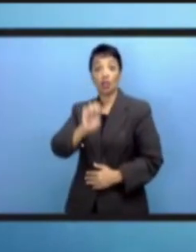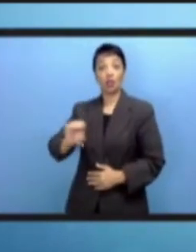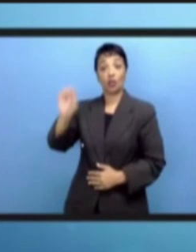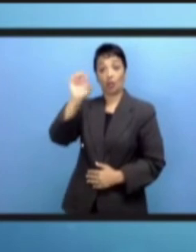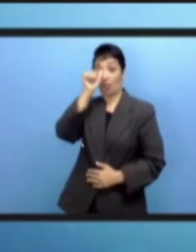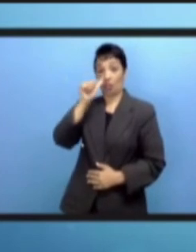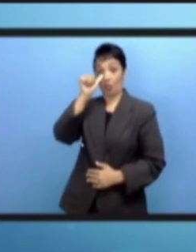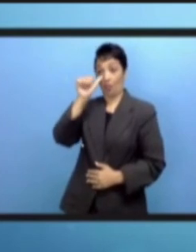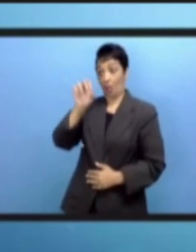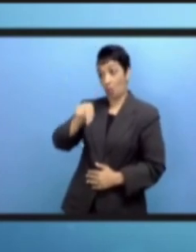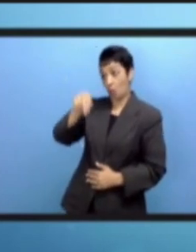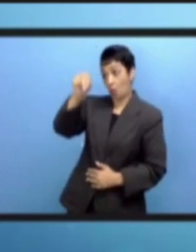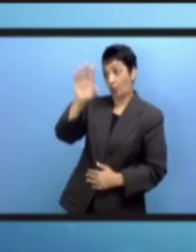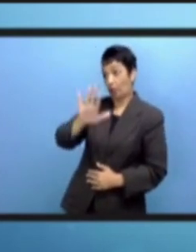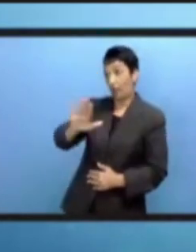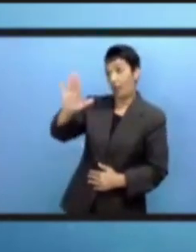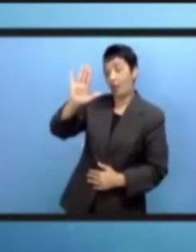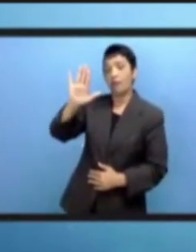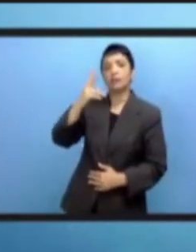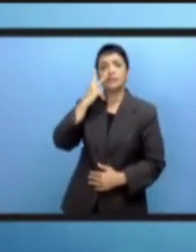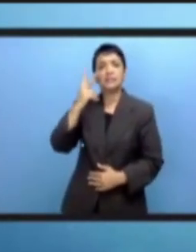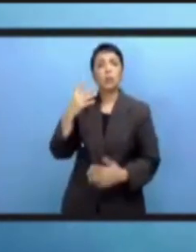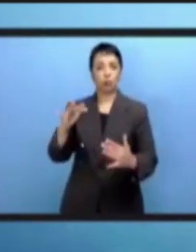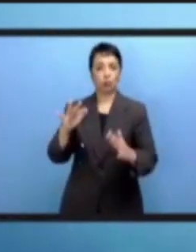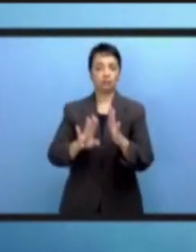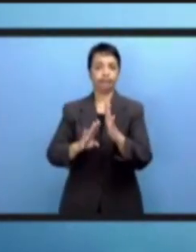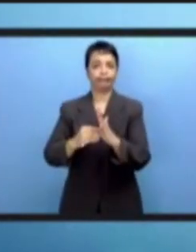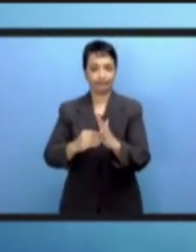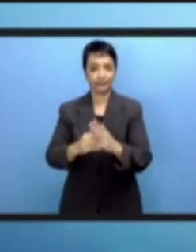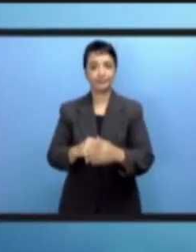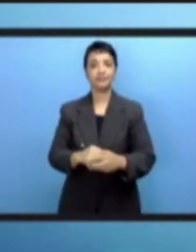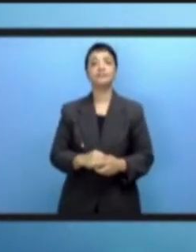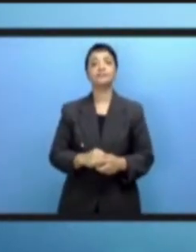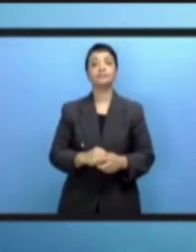мы смогли бороться с дезинформацией.